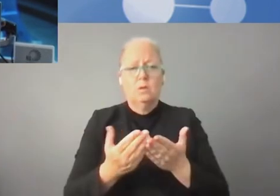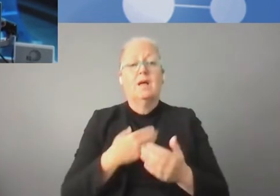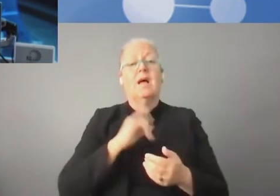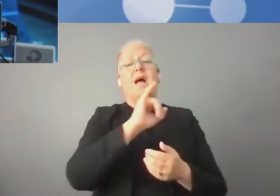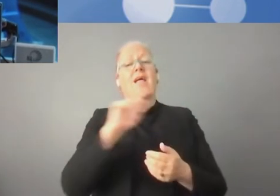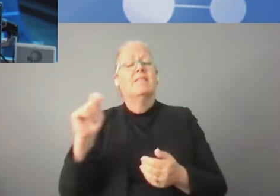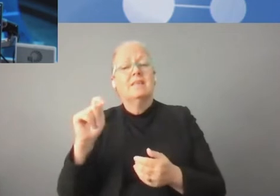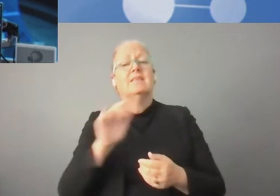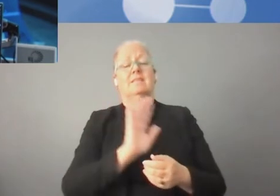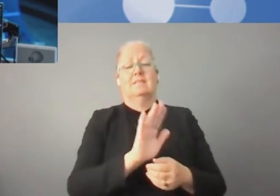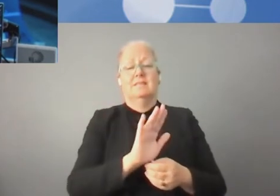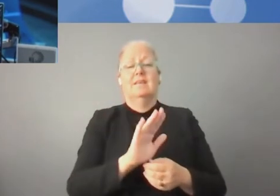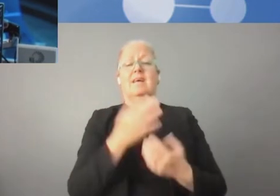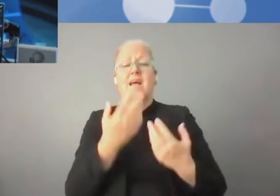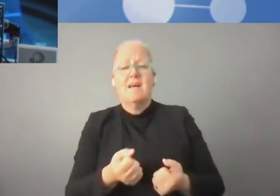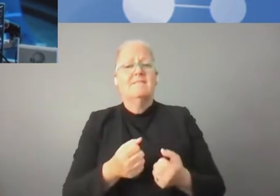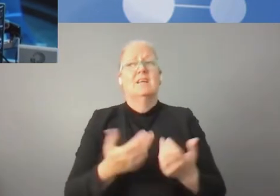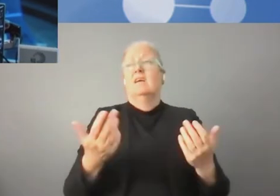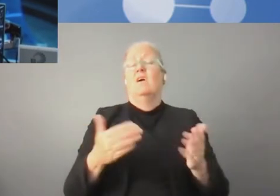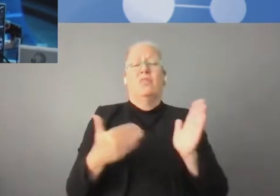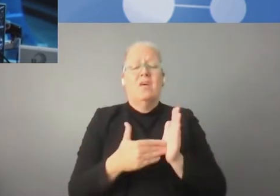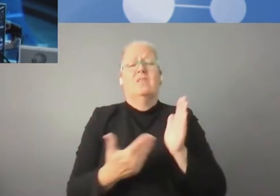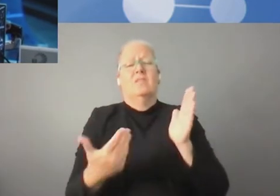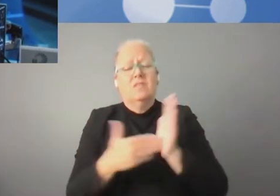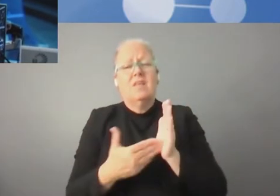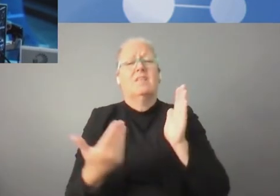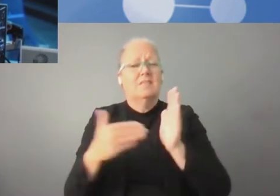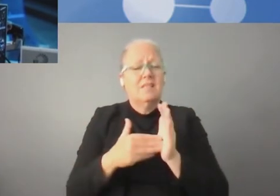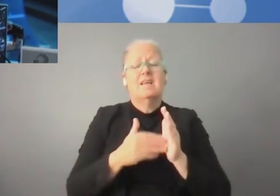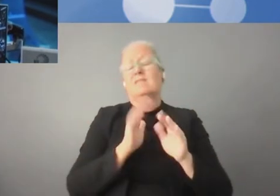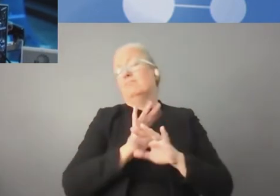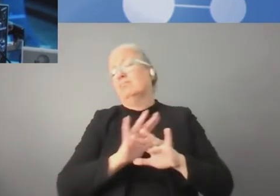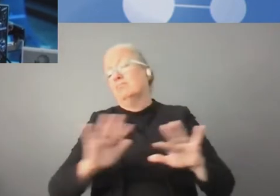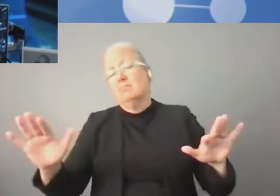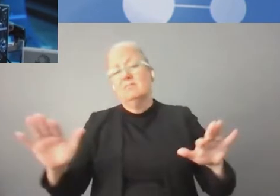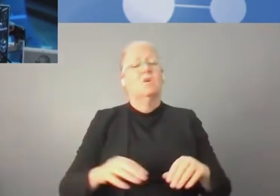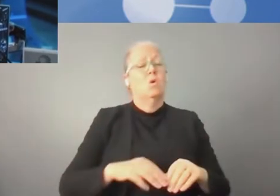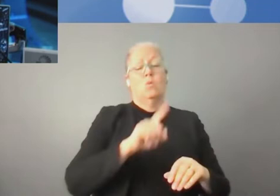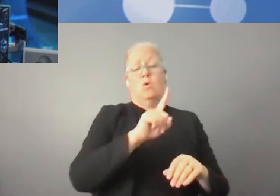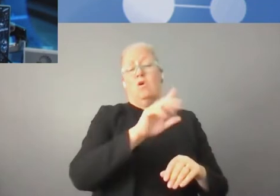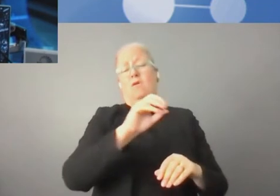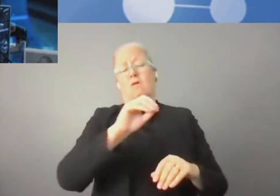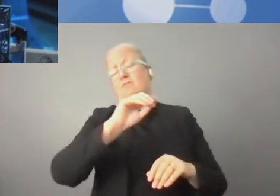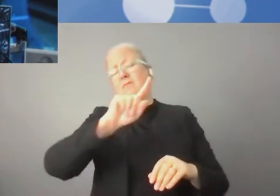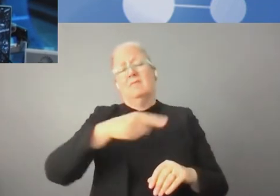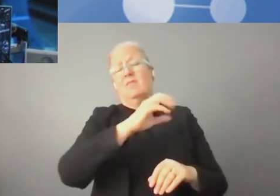同的目标。而且在俄罗斯，我们在 STEM 教